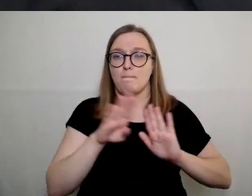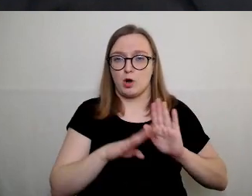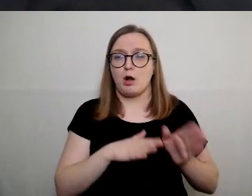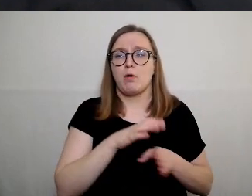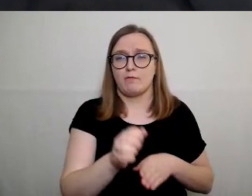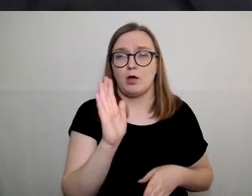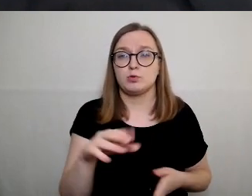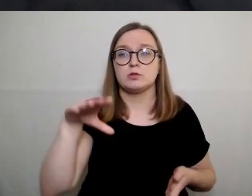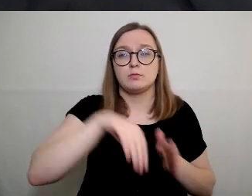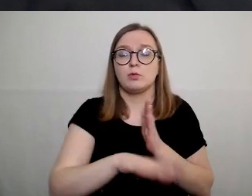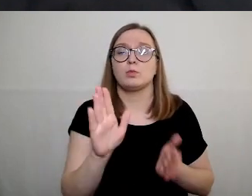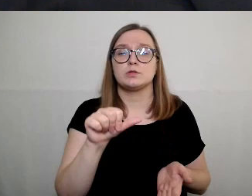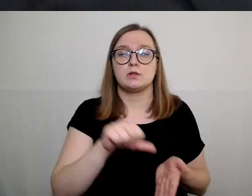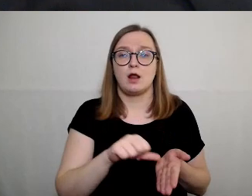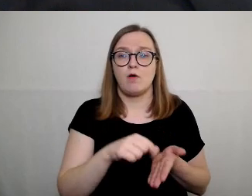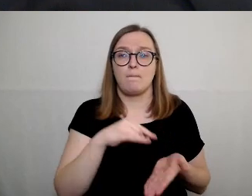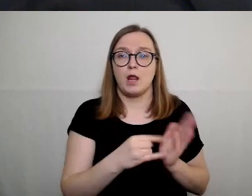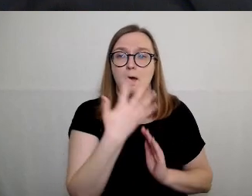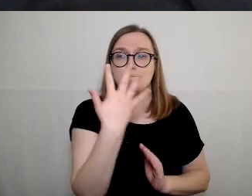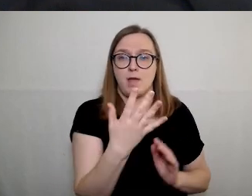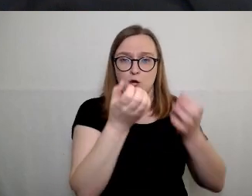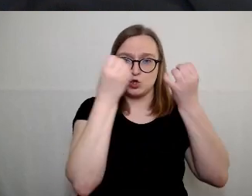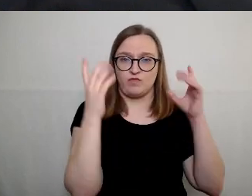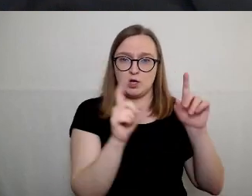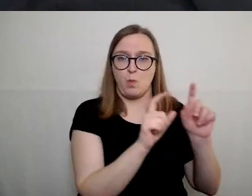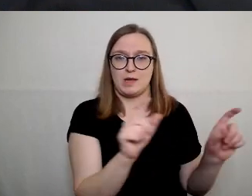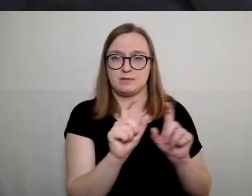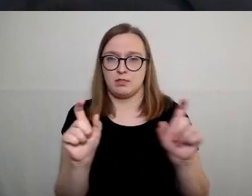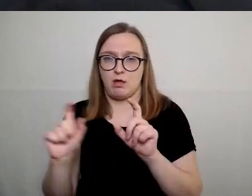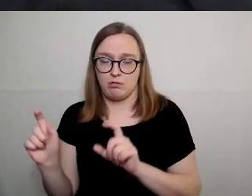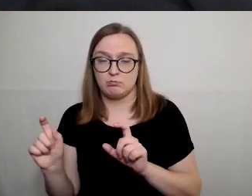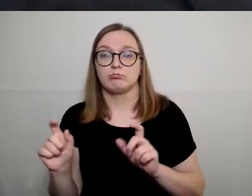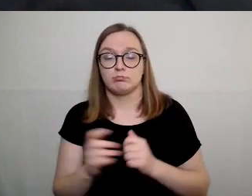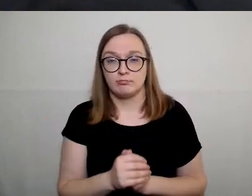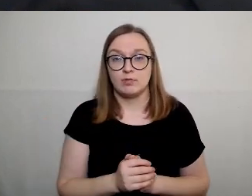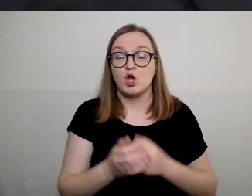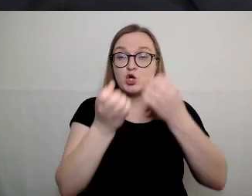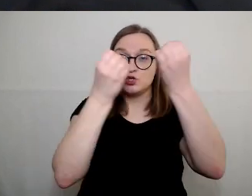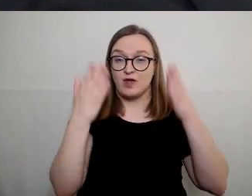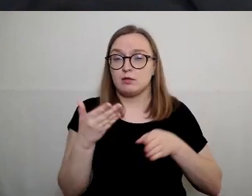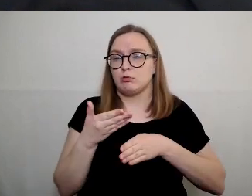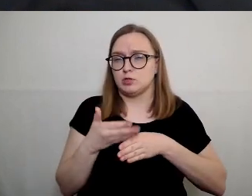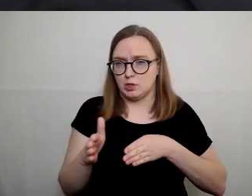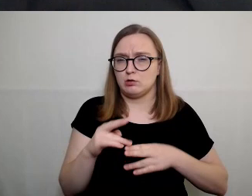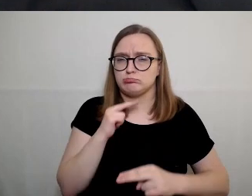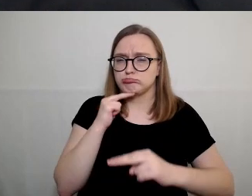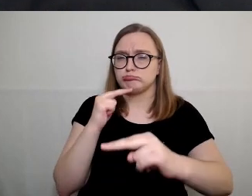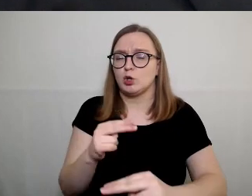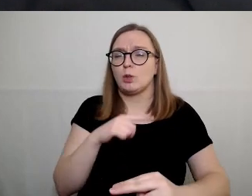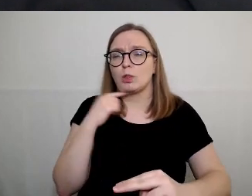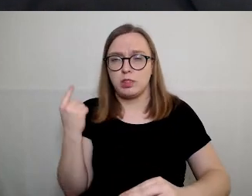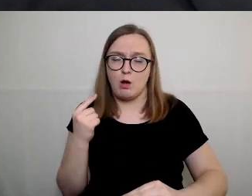dalyvaus numatyta 5 švietimo įstaigos. Pačiam švietimui skiriamas tikrai didelis dėmesys tiek formaliajam,